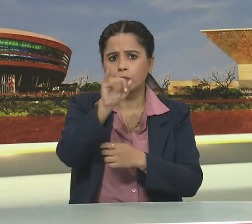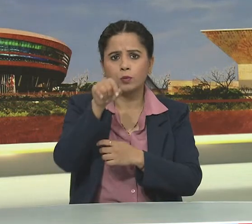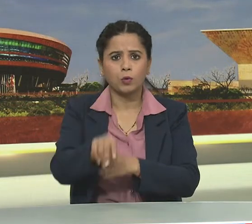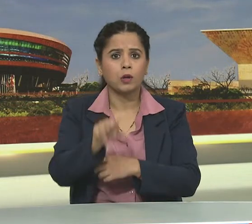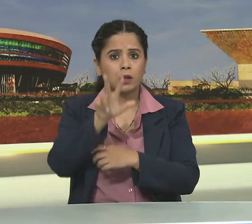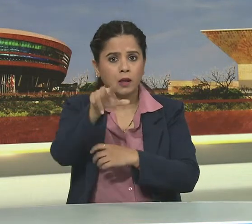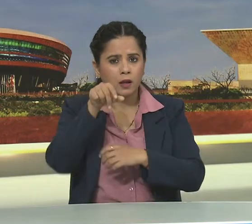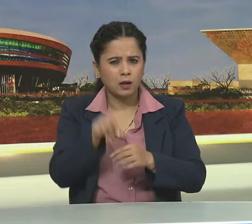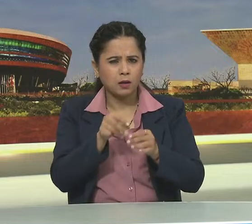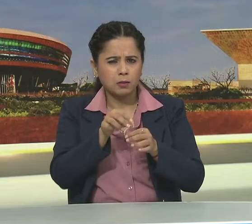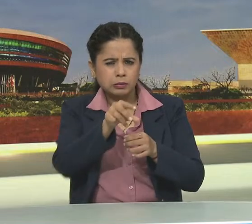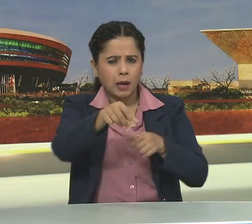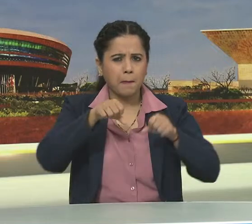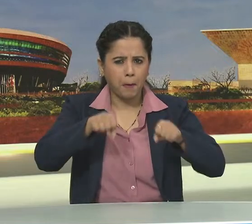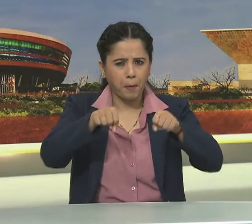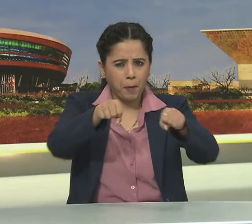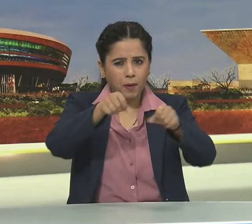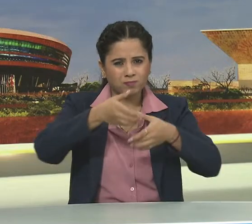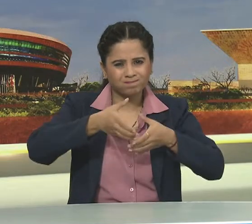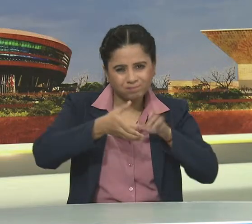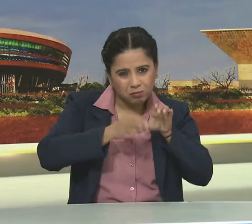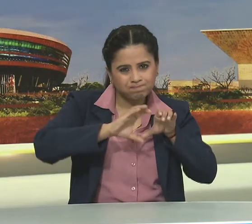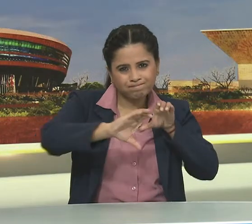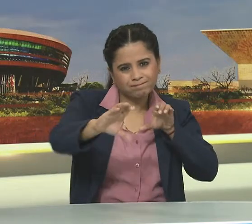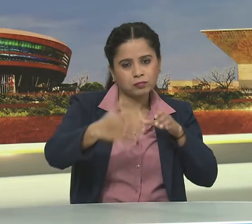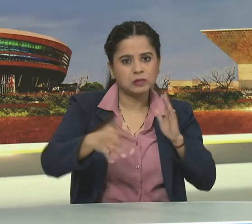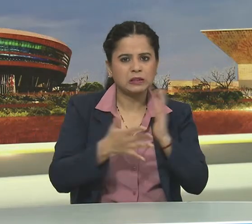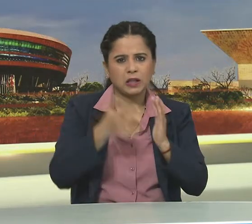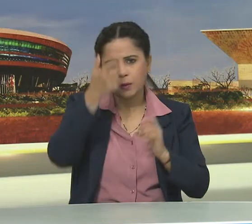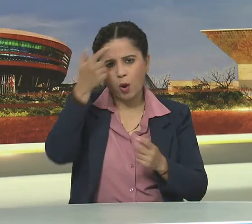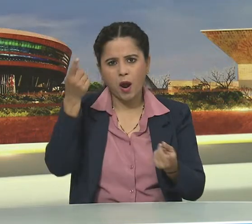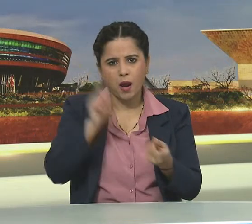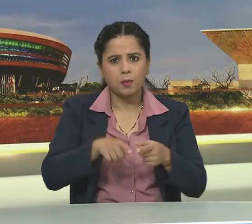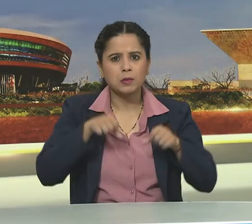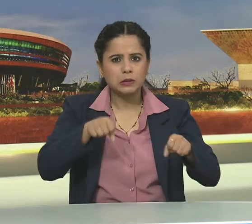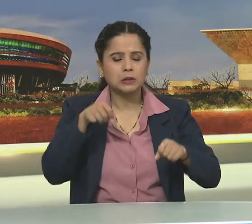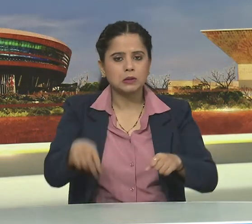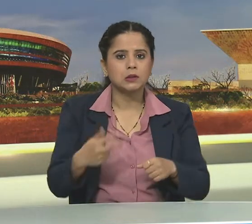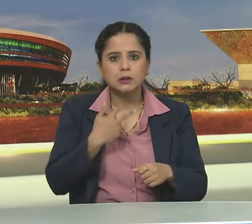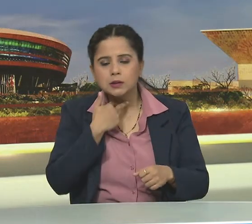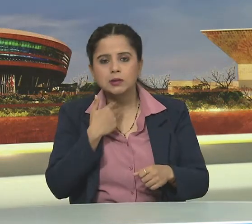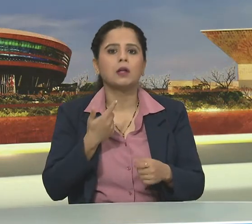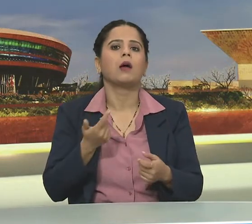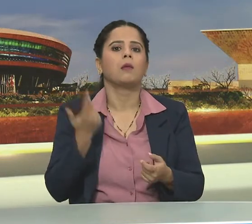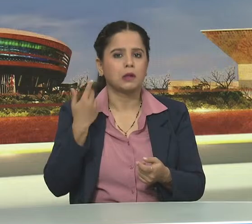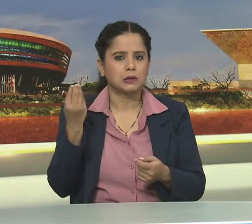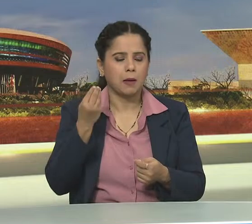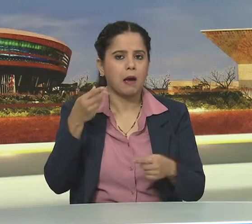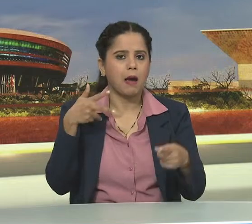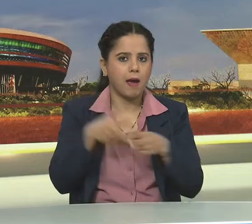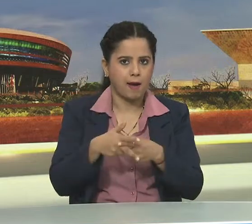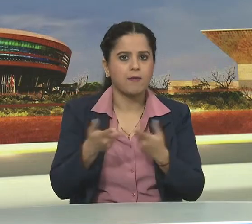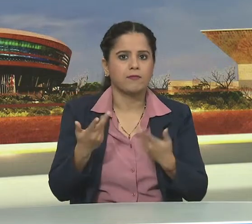46.8 मीटर तक हुई ड्रिलिंग, तकनीकी कारण की वजह से ड्रिलिंग के काम में आई बाधा।